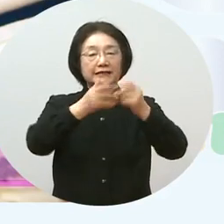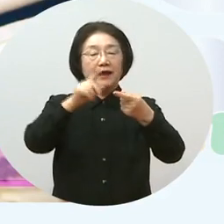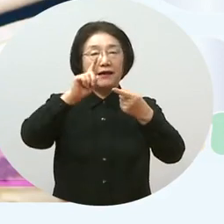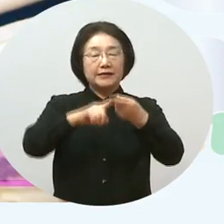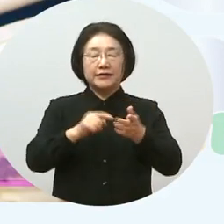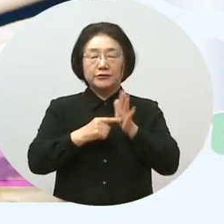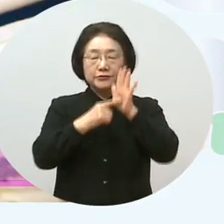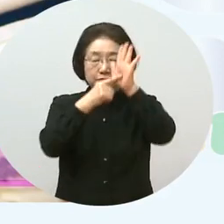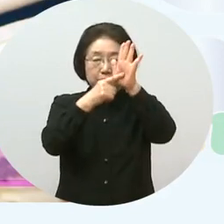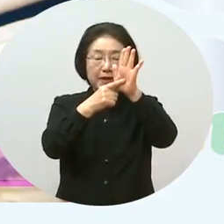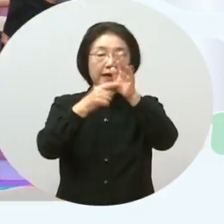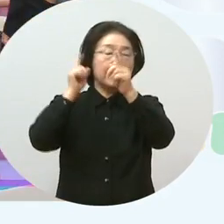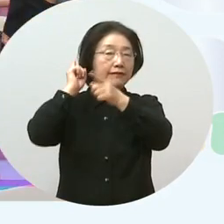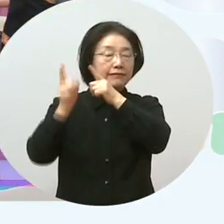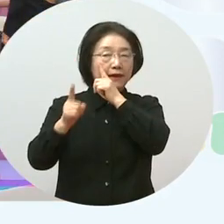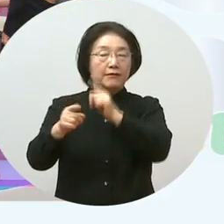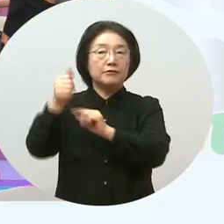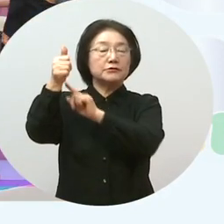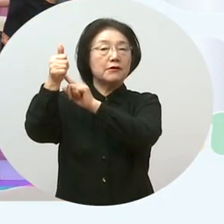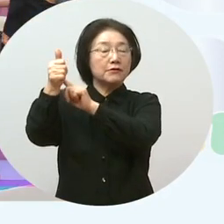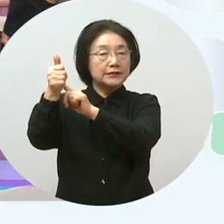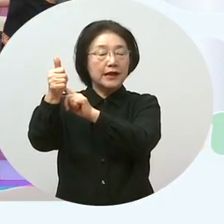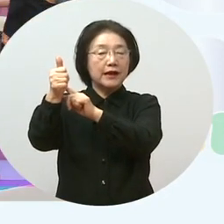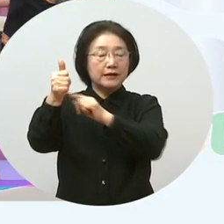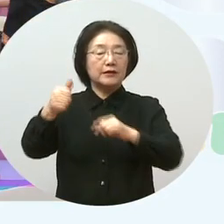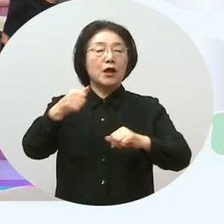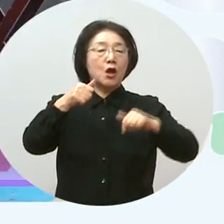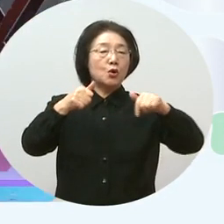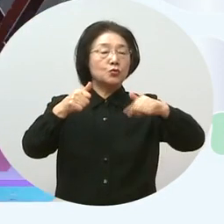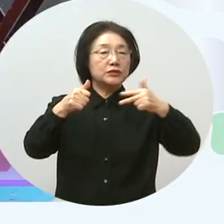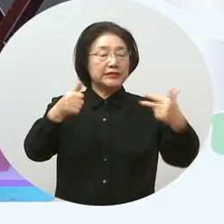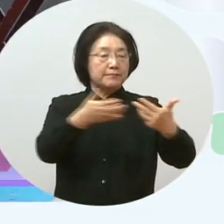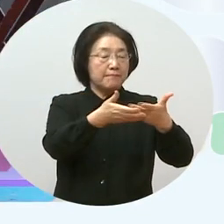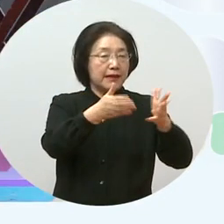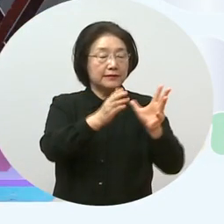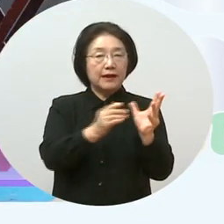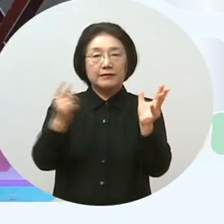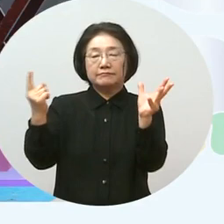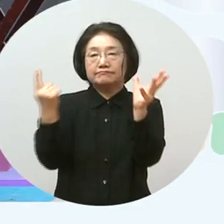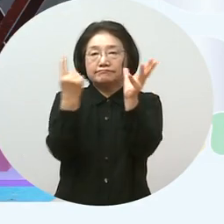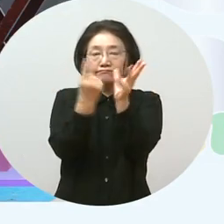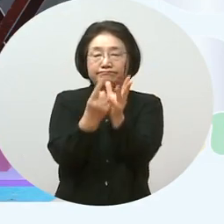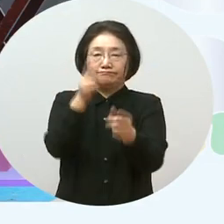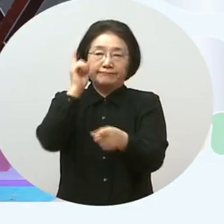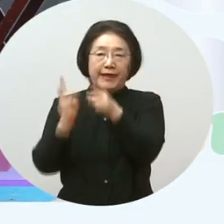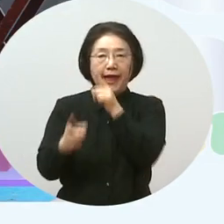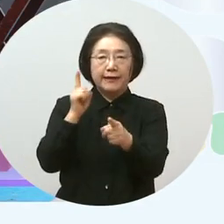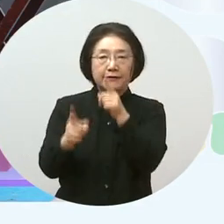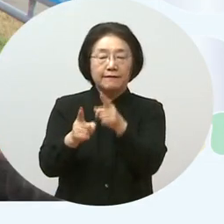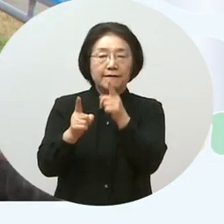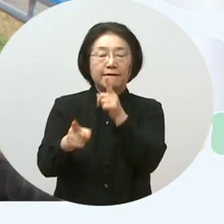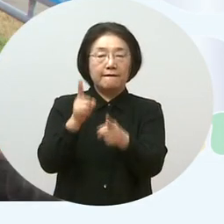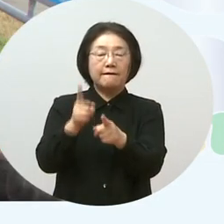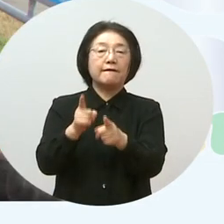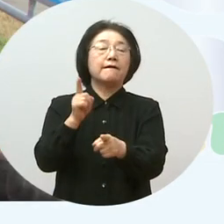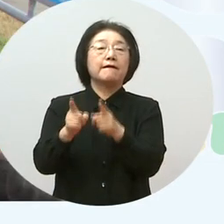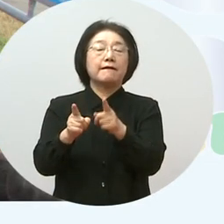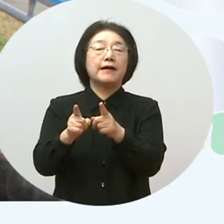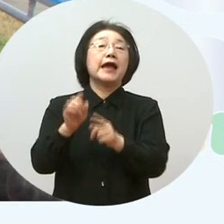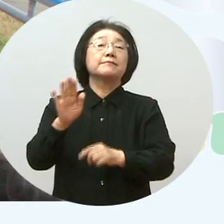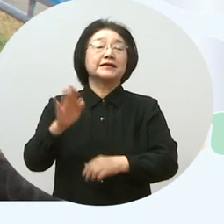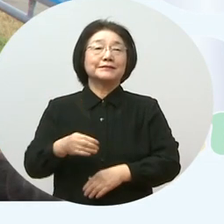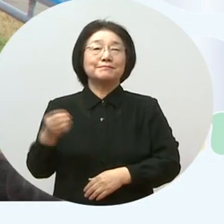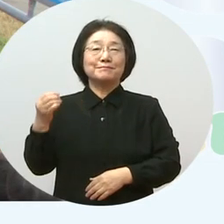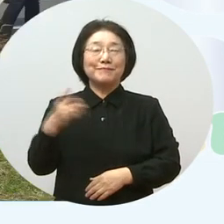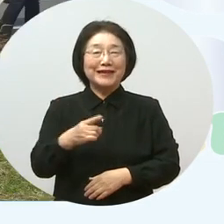者平野修一さんや地元太鼓集団富士による迫力満点の太鼓ライブが行われます。またユニークな芸